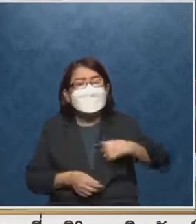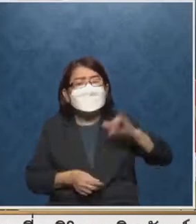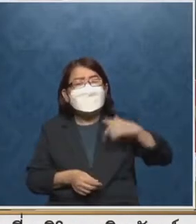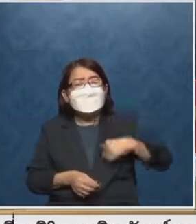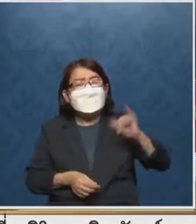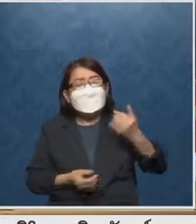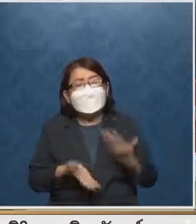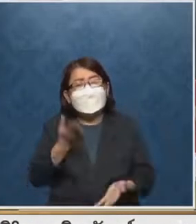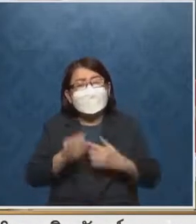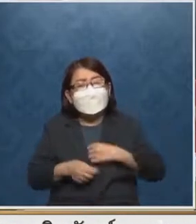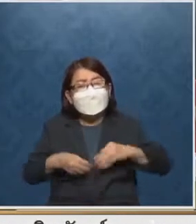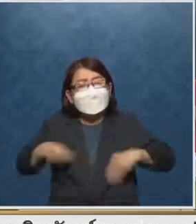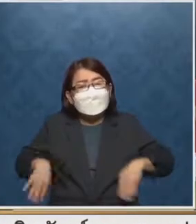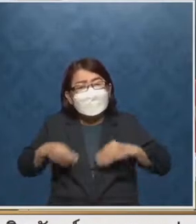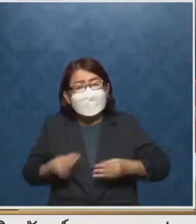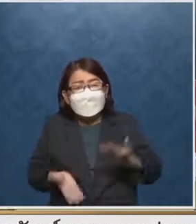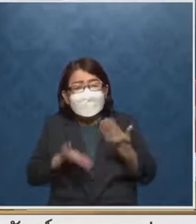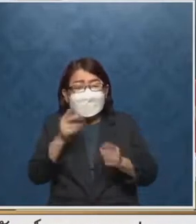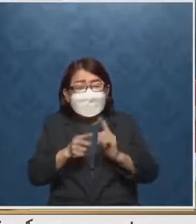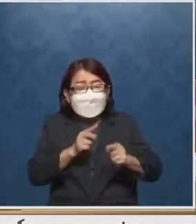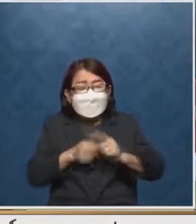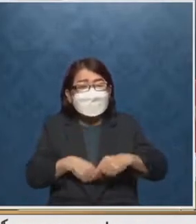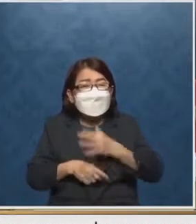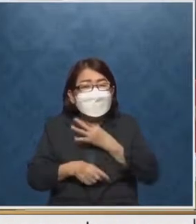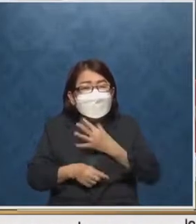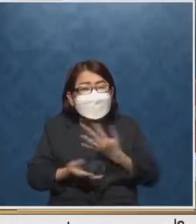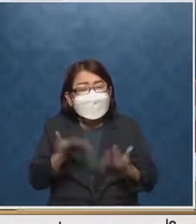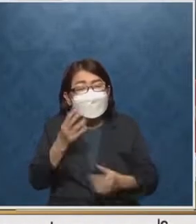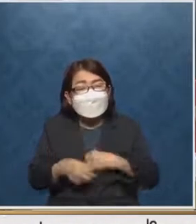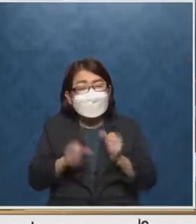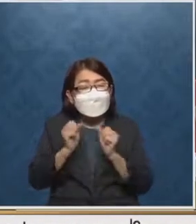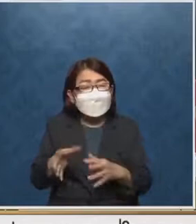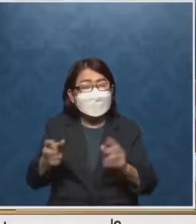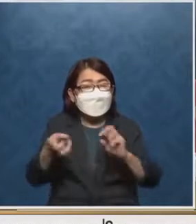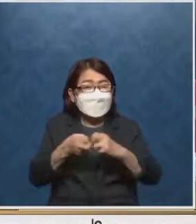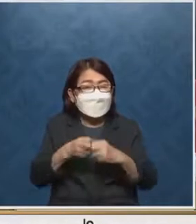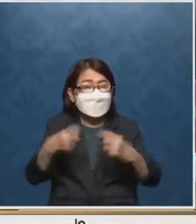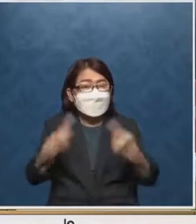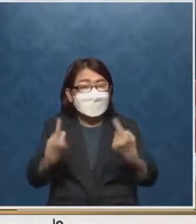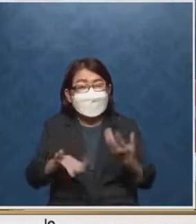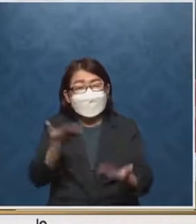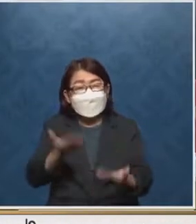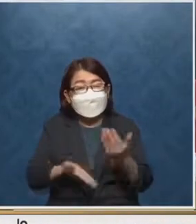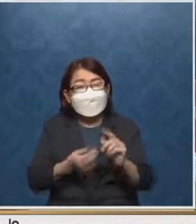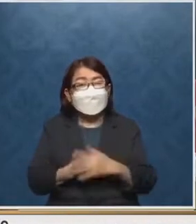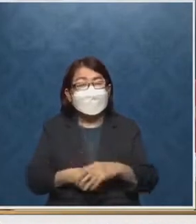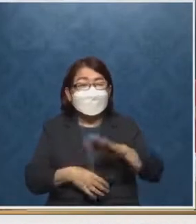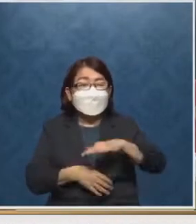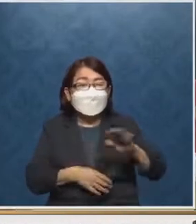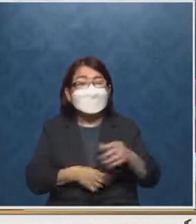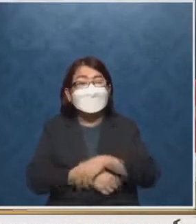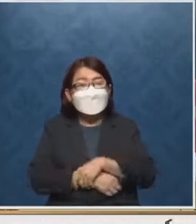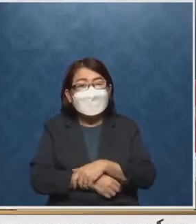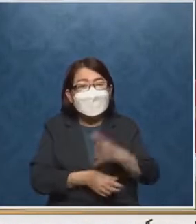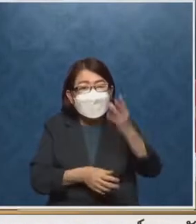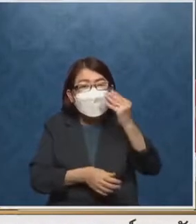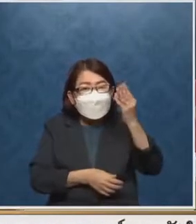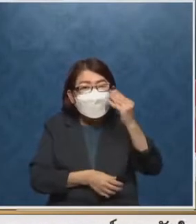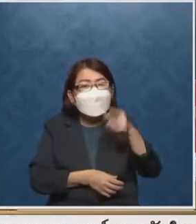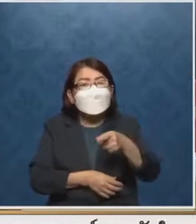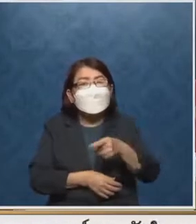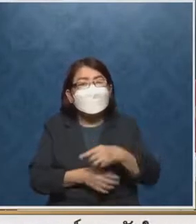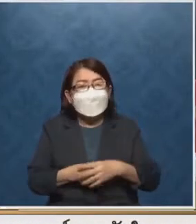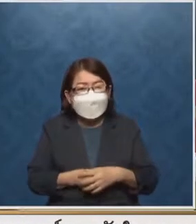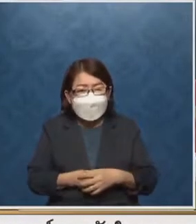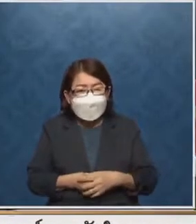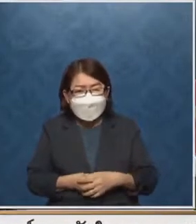ามกอนาจารจะสื่อที่ทำให้เกิดความเกลียดกันทะเลาะกันเด็กจะรับรู้ได้ครับว่าสิ่งเหล่